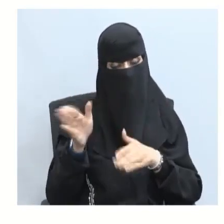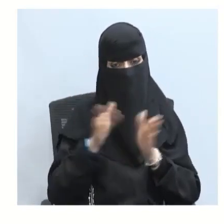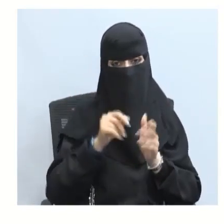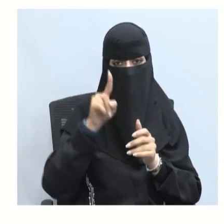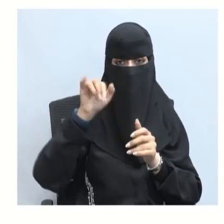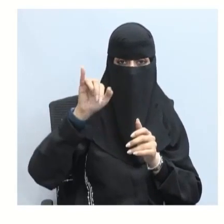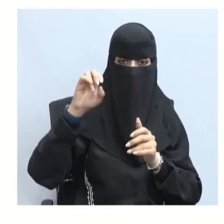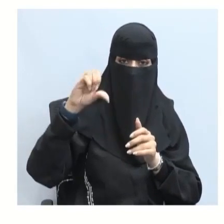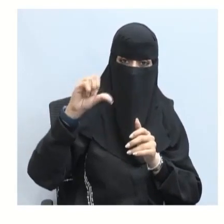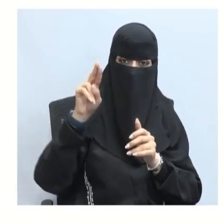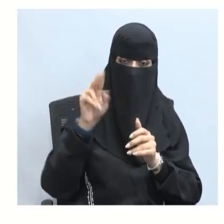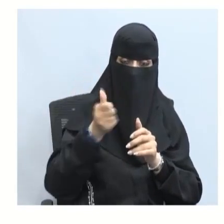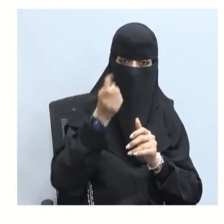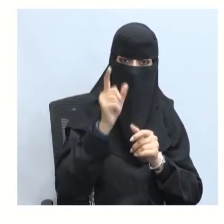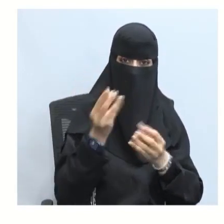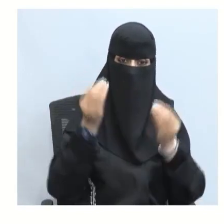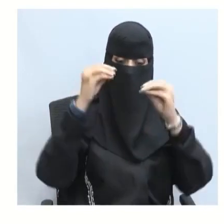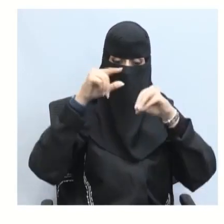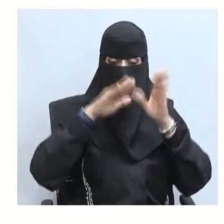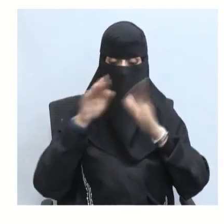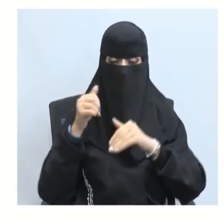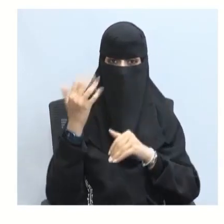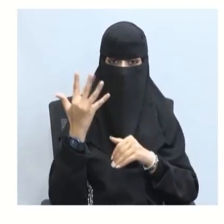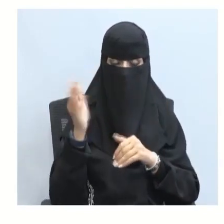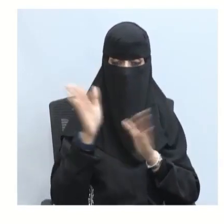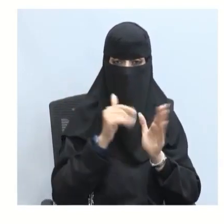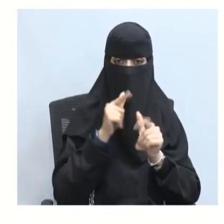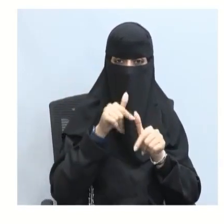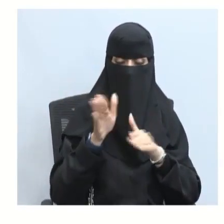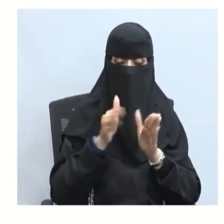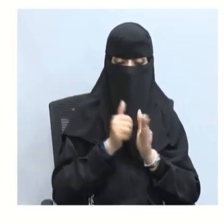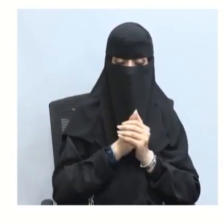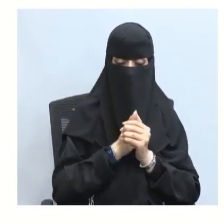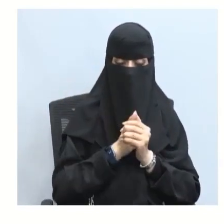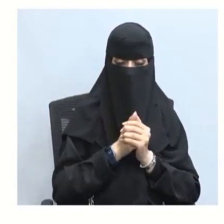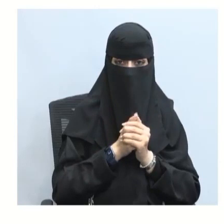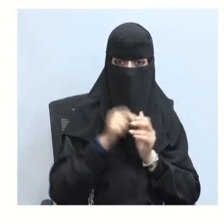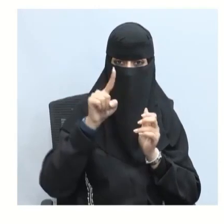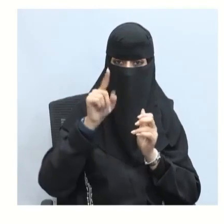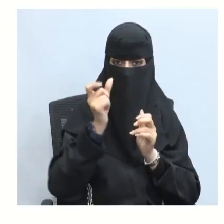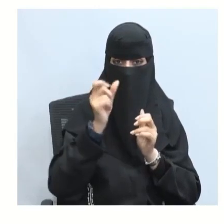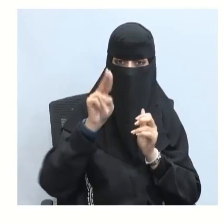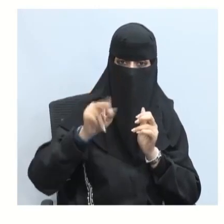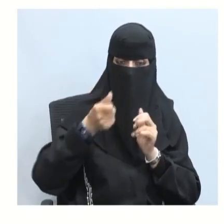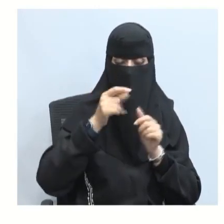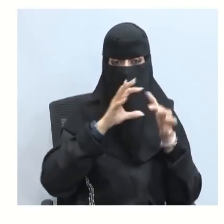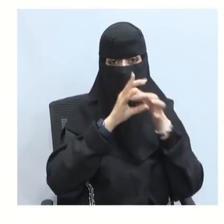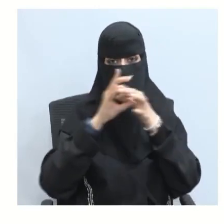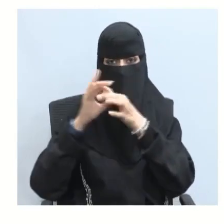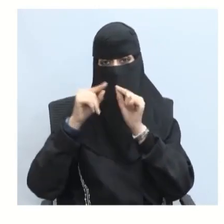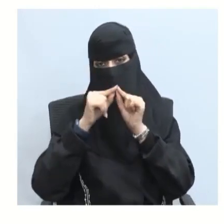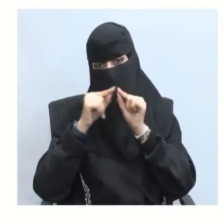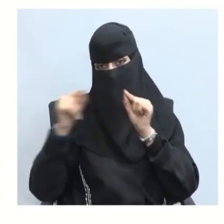البيوتان هنا ايضا زادت واصبحت خمس ذرات كربون وهو البنتان اذا هذه هي السلاسل